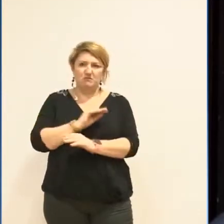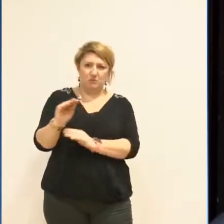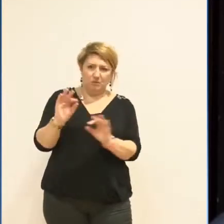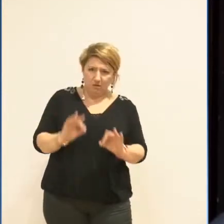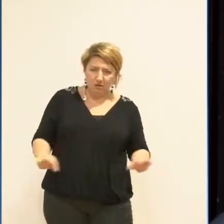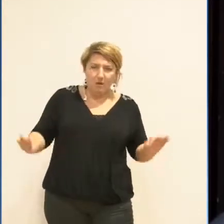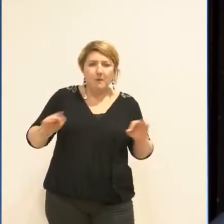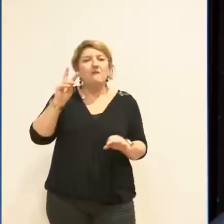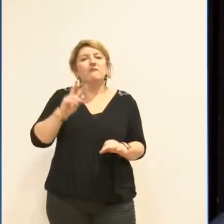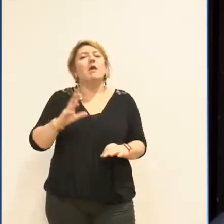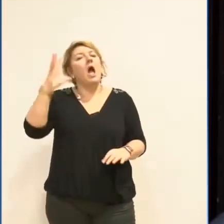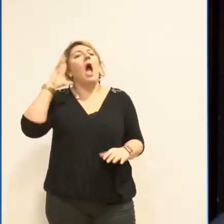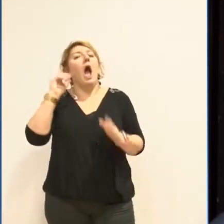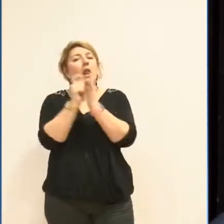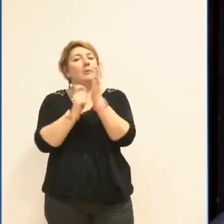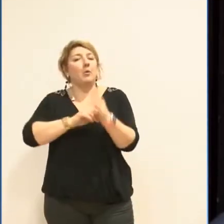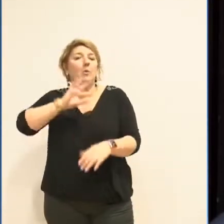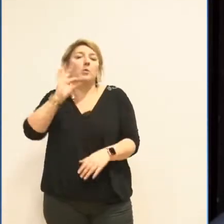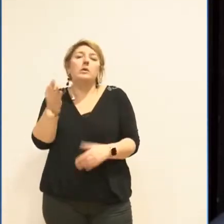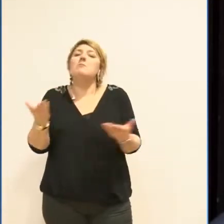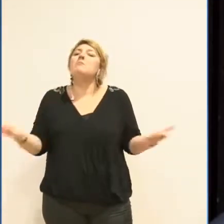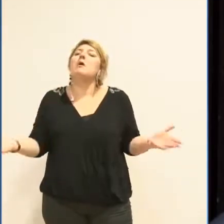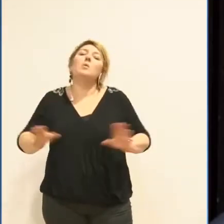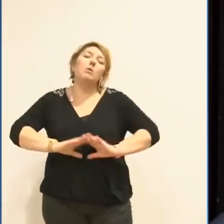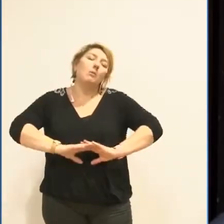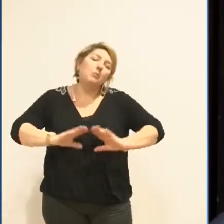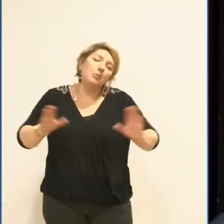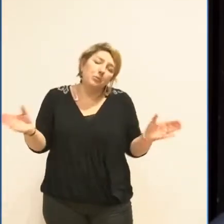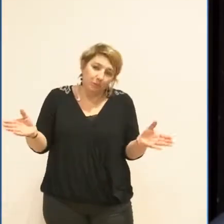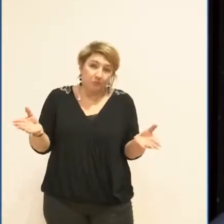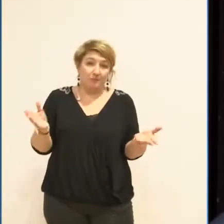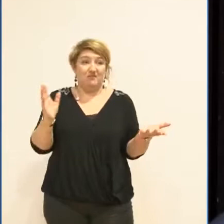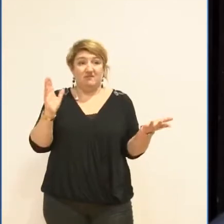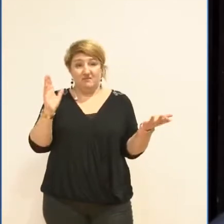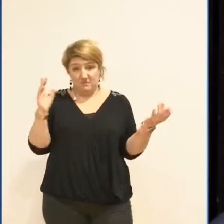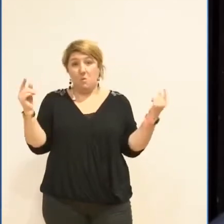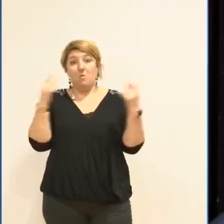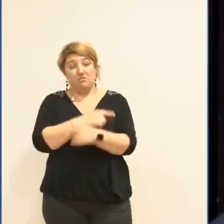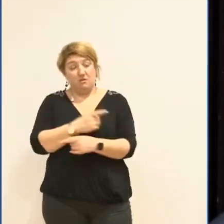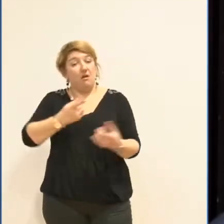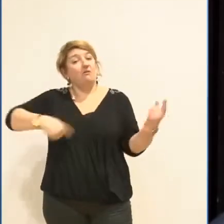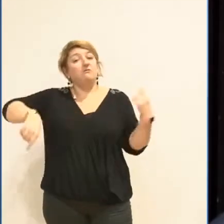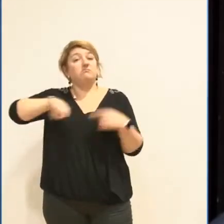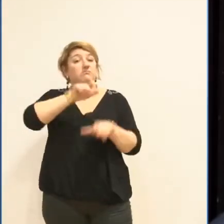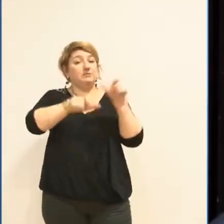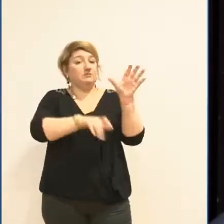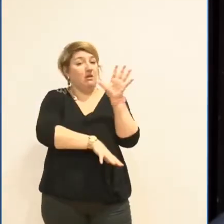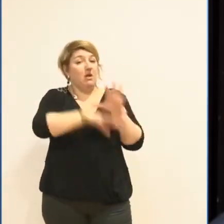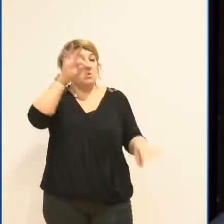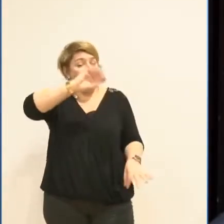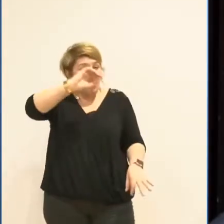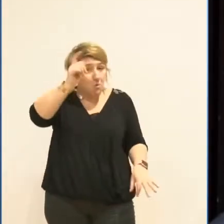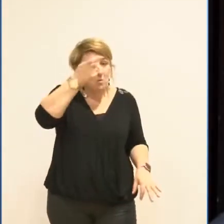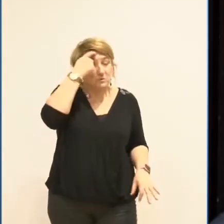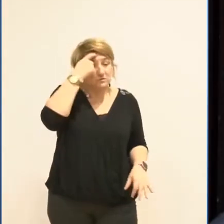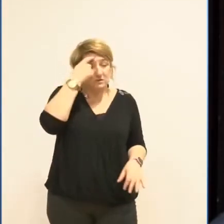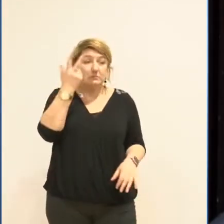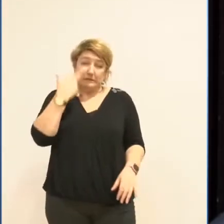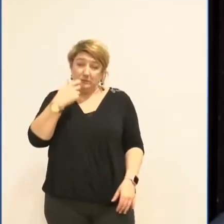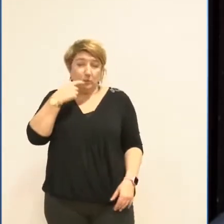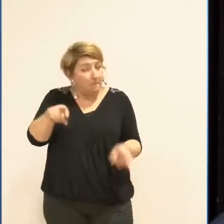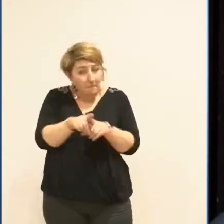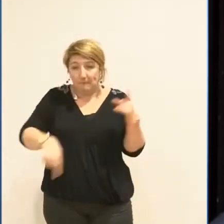même, dans une grande et large mesure, révolue, au prix d'une prise de conscience à la fois des élus, mais aussi des